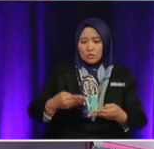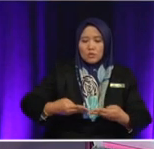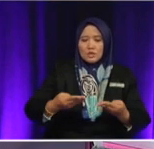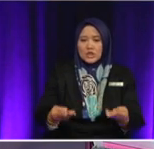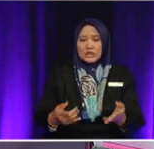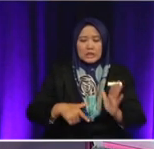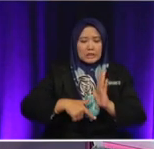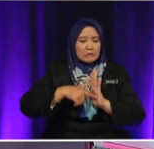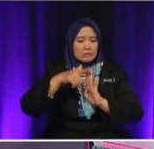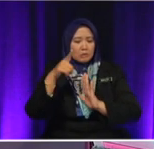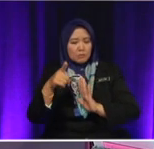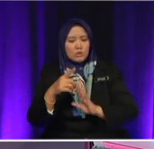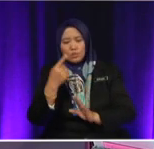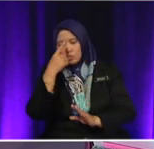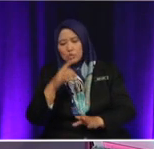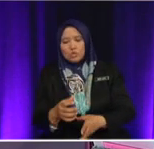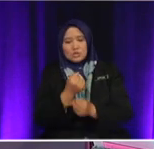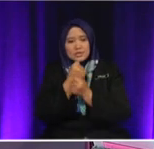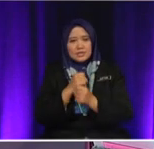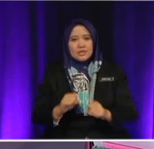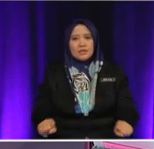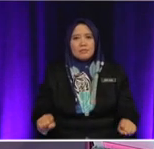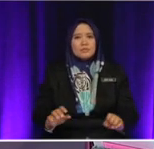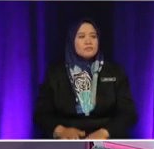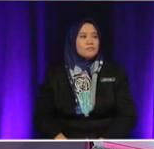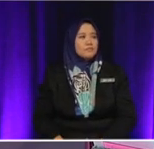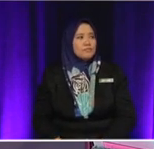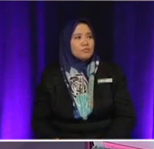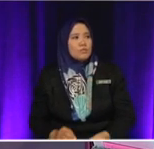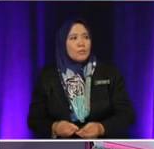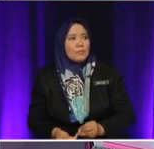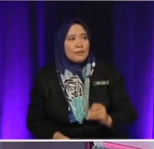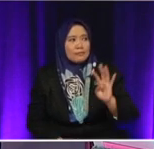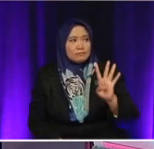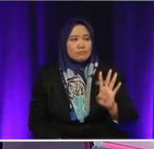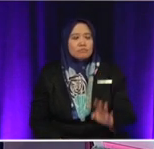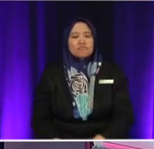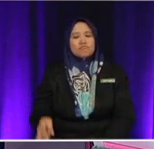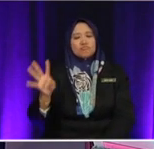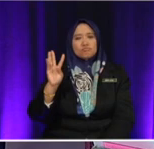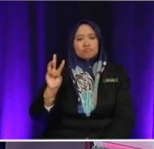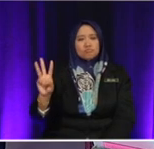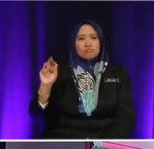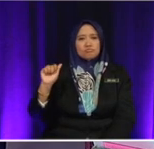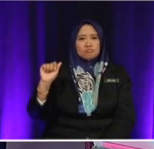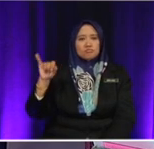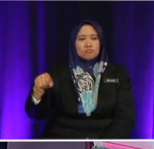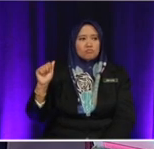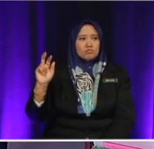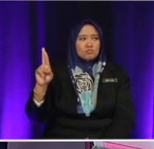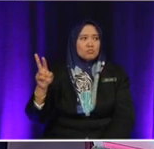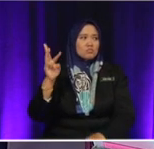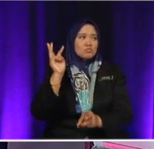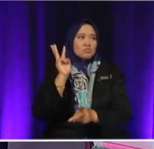Encik Fauzi. Okey, yang keempat tadi iaitu tentang wajar ke tak wajar. Wajarlah, kan, sebab bukan dinamika dalam sebuah